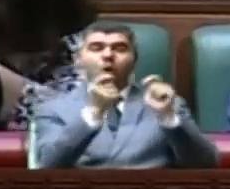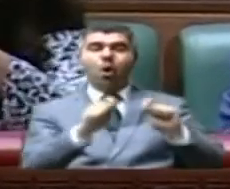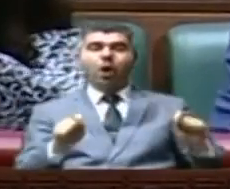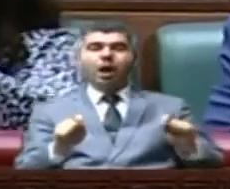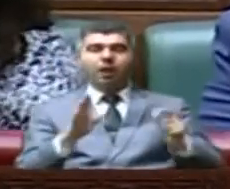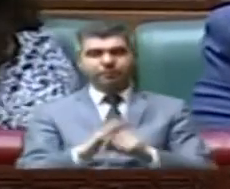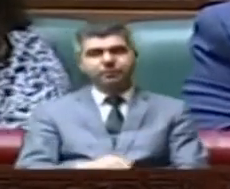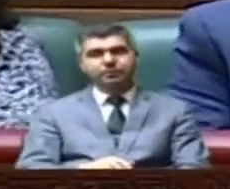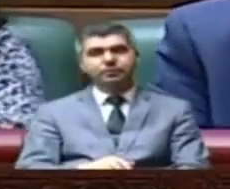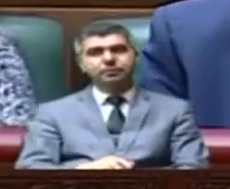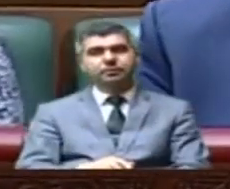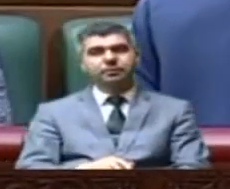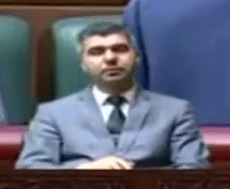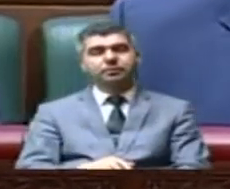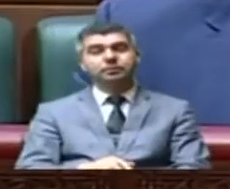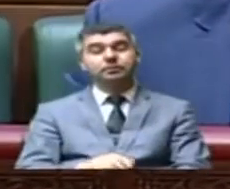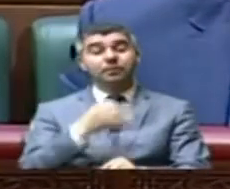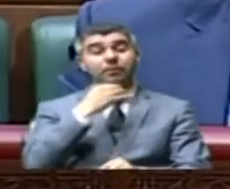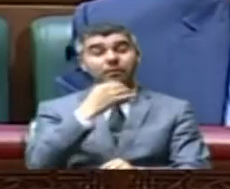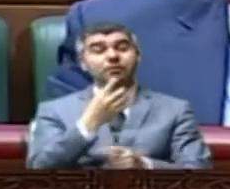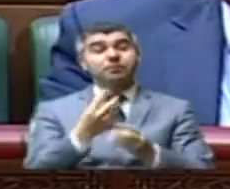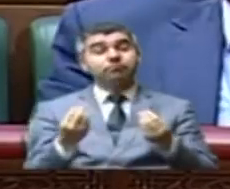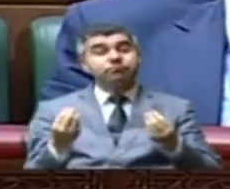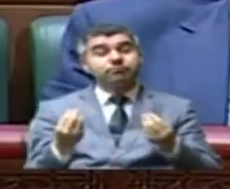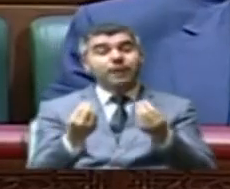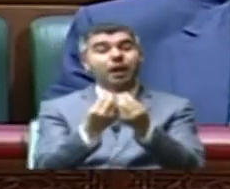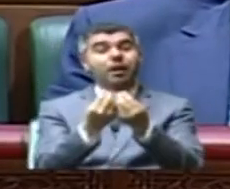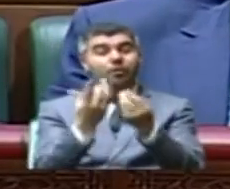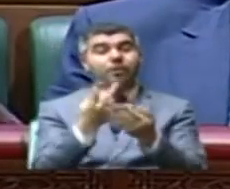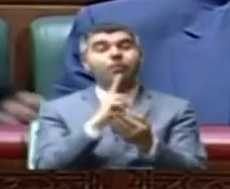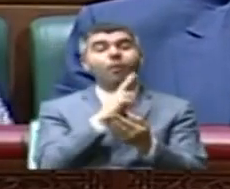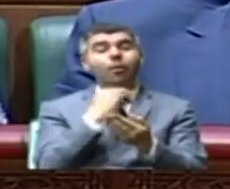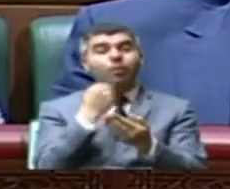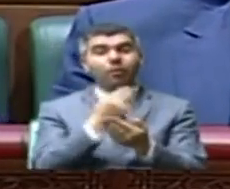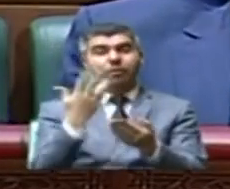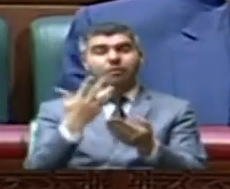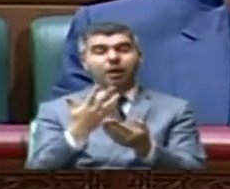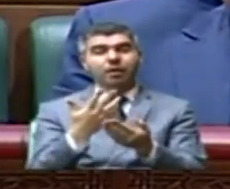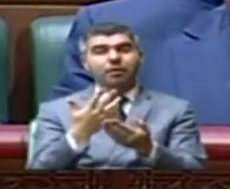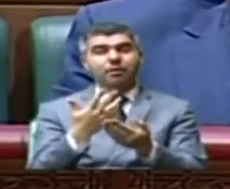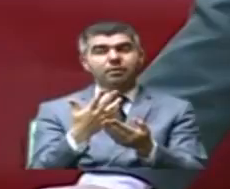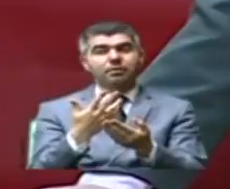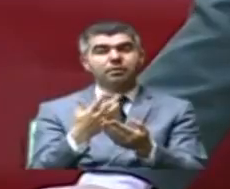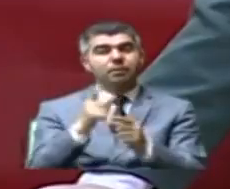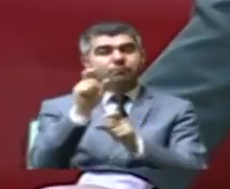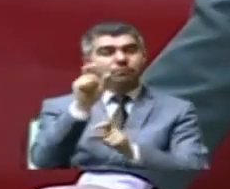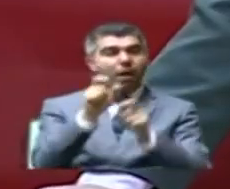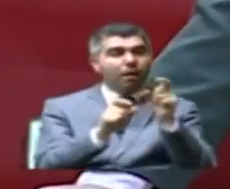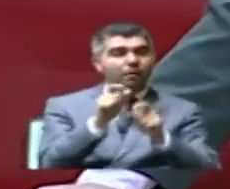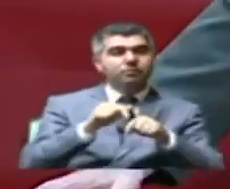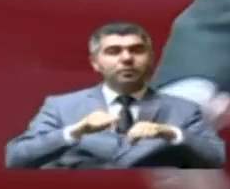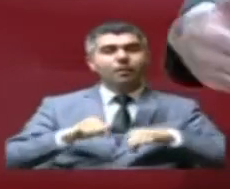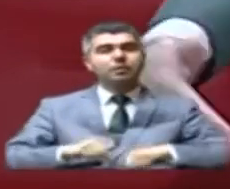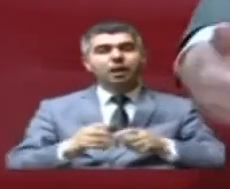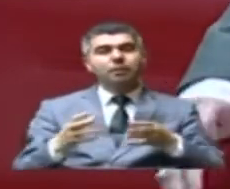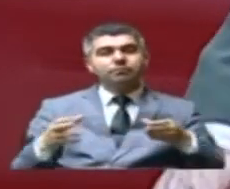القطاع بمعنى انه الارتباط اللي كاين ديال الدوله والمؤسسات ديال الحكوميه بهذا القطاع